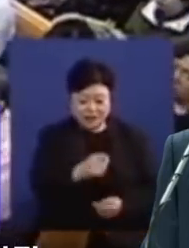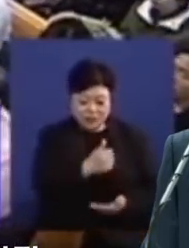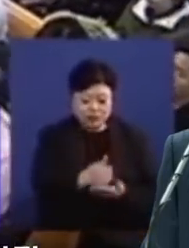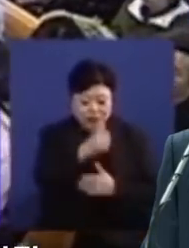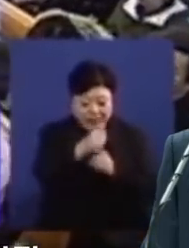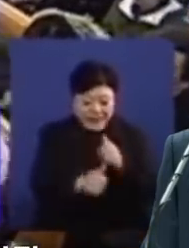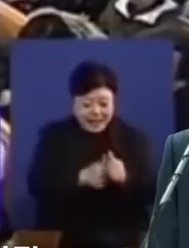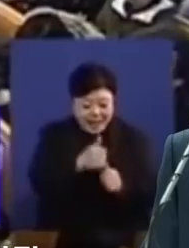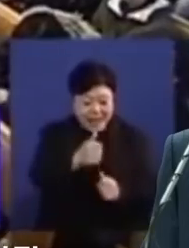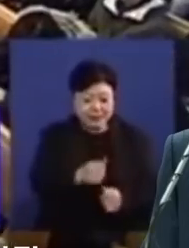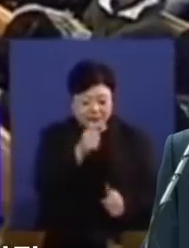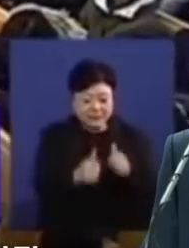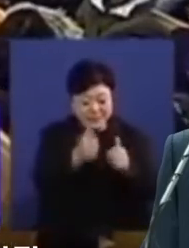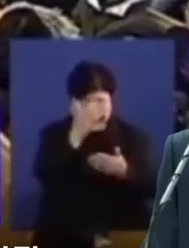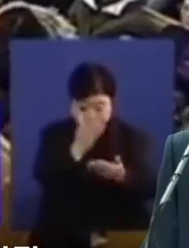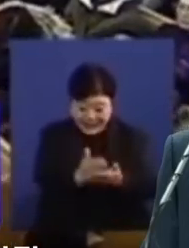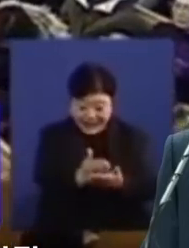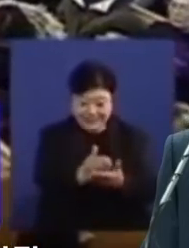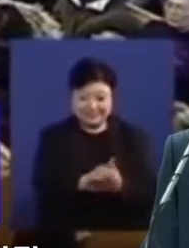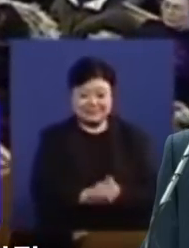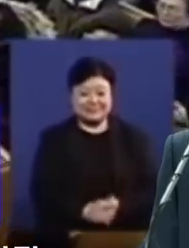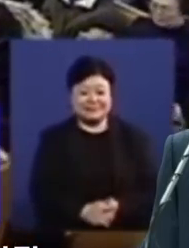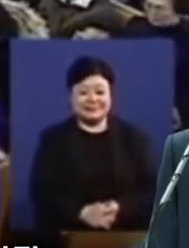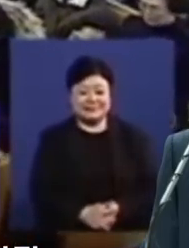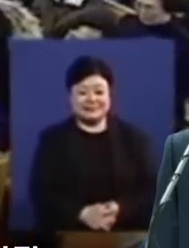너의 하나님을 시험하지 말라 하였느니라.